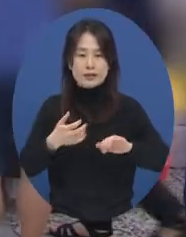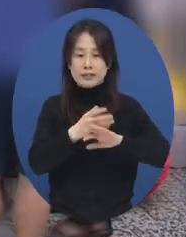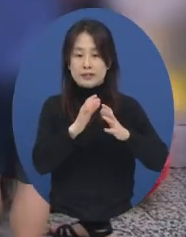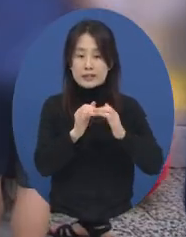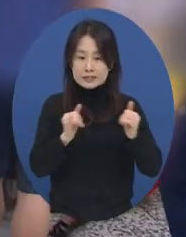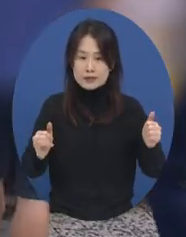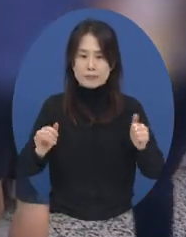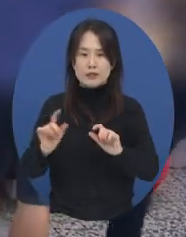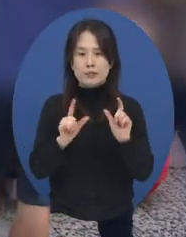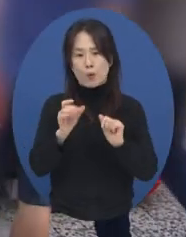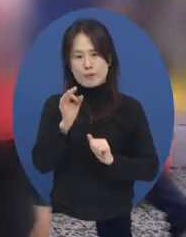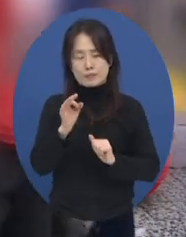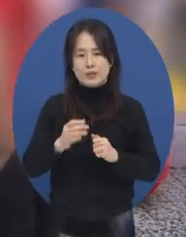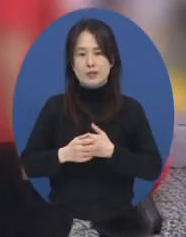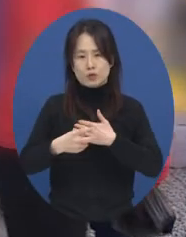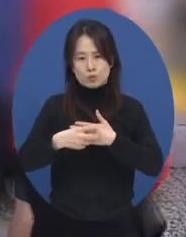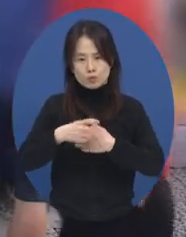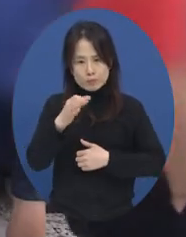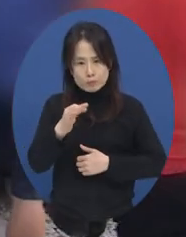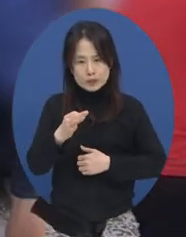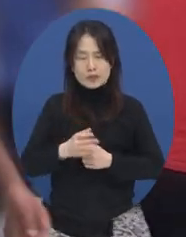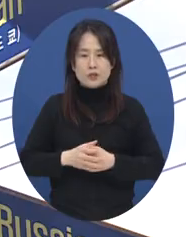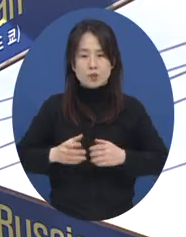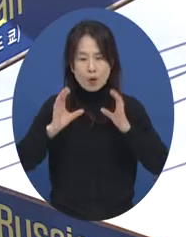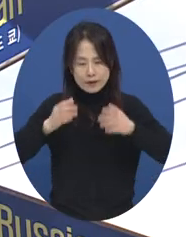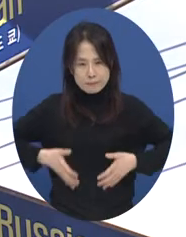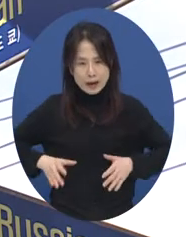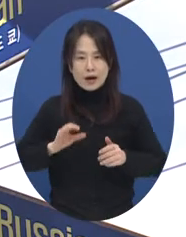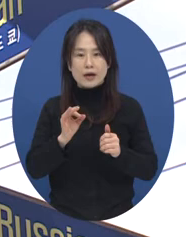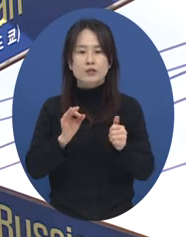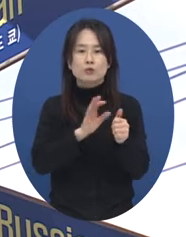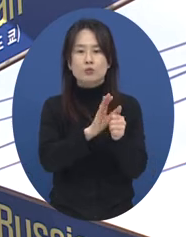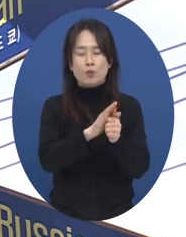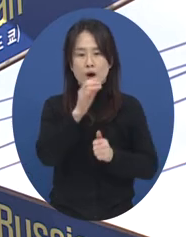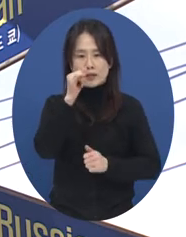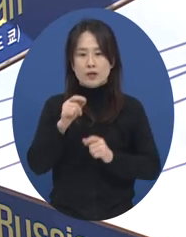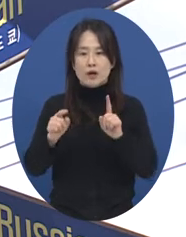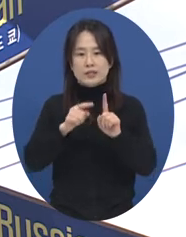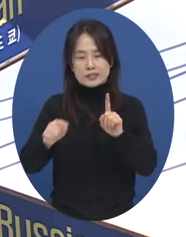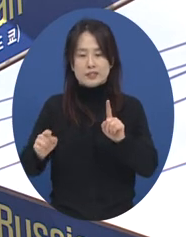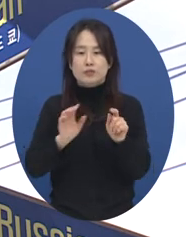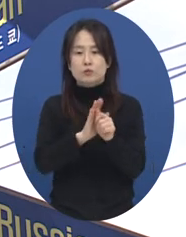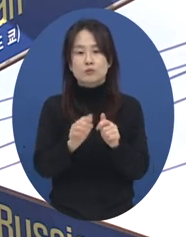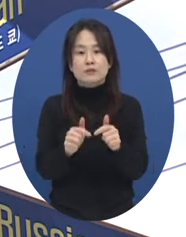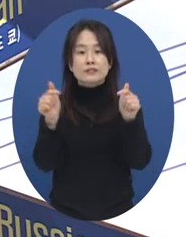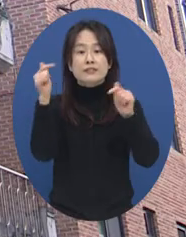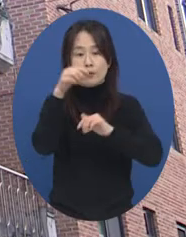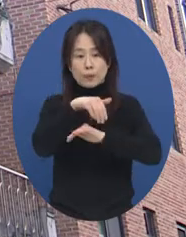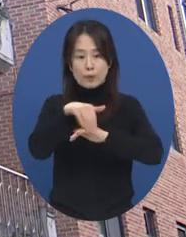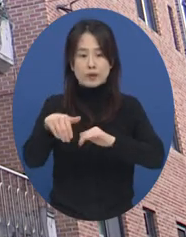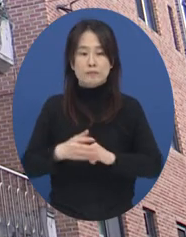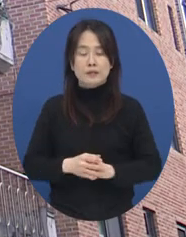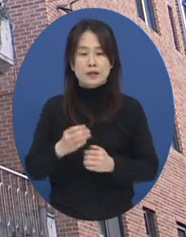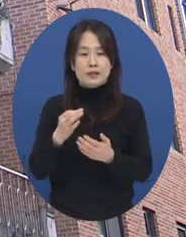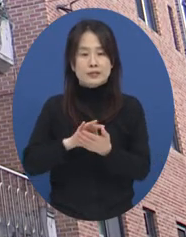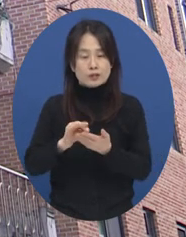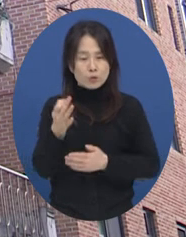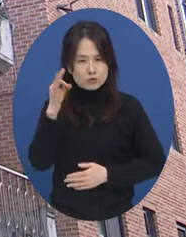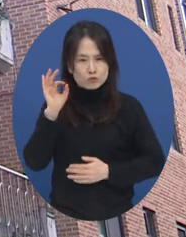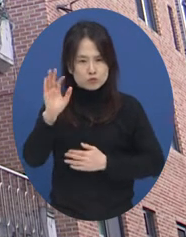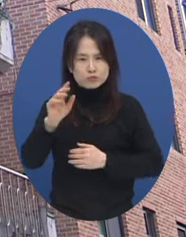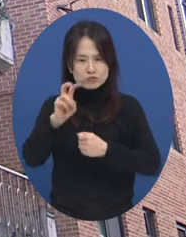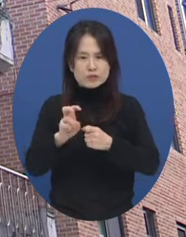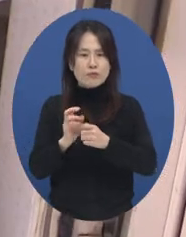외국인에게 생계비와 의료비 해산 및 인 긴급 지원금을 지급하고 일인가 고 지원이 확대될 까 사용승인 후